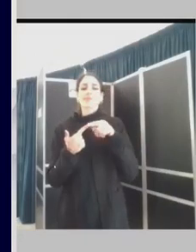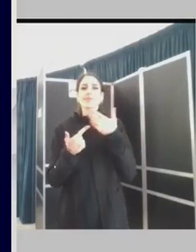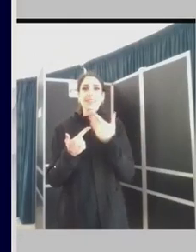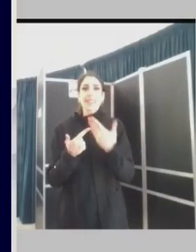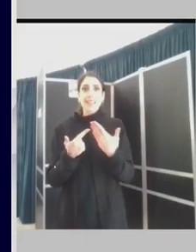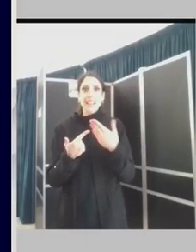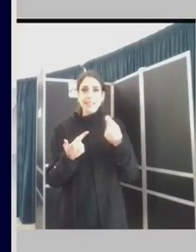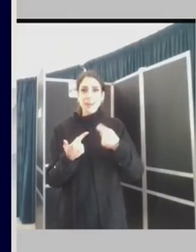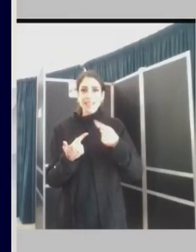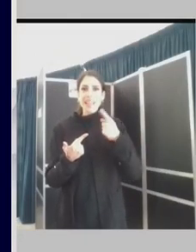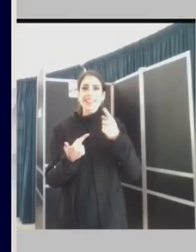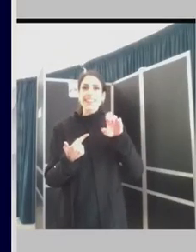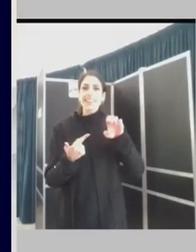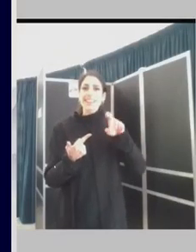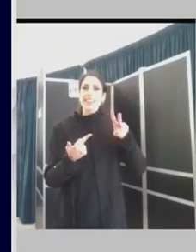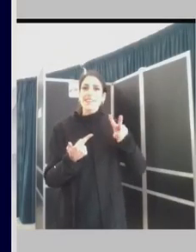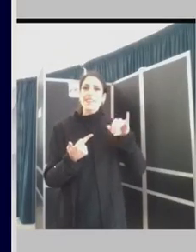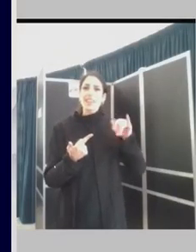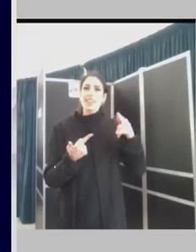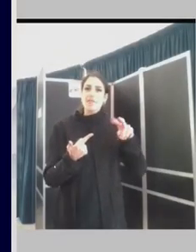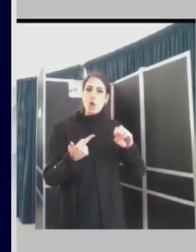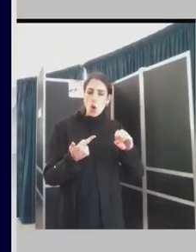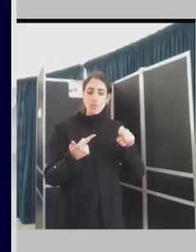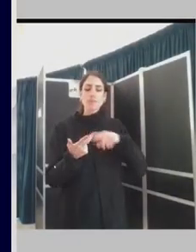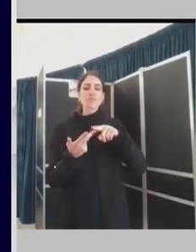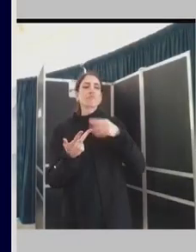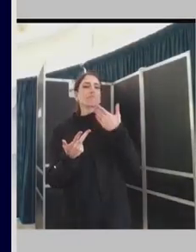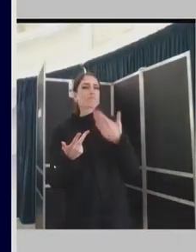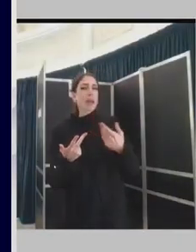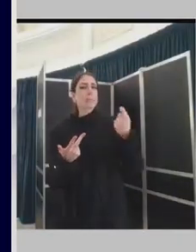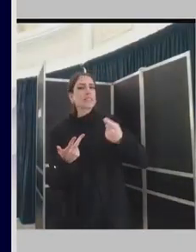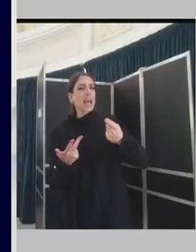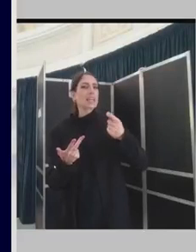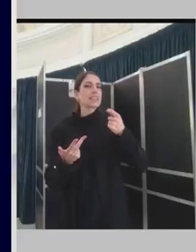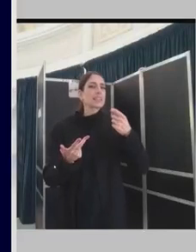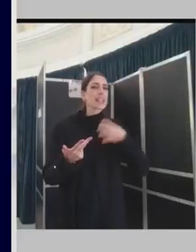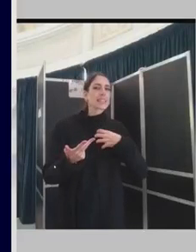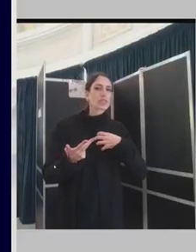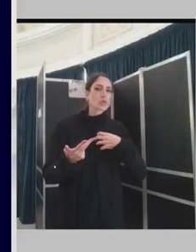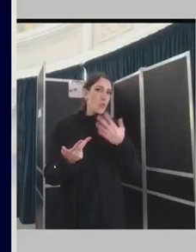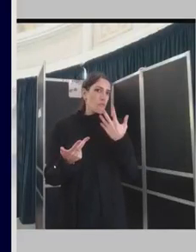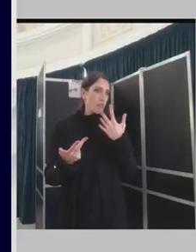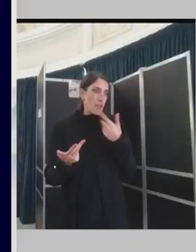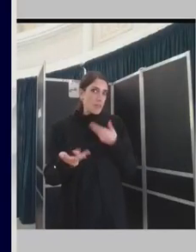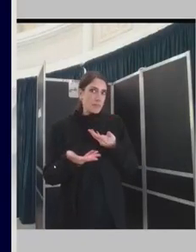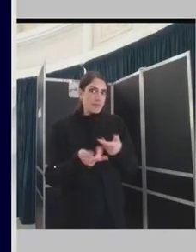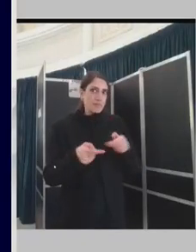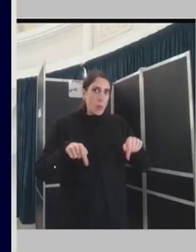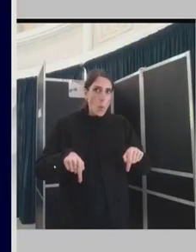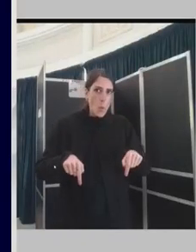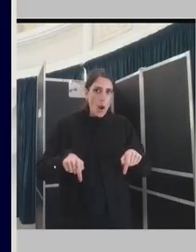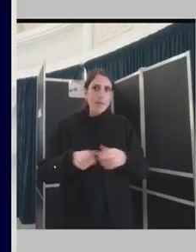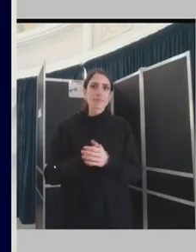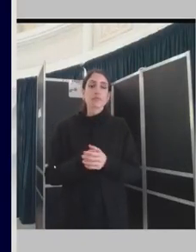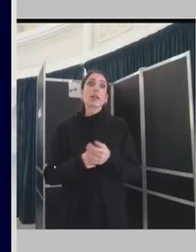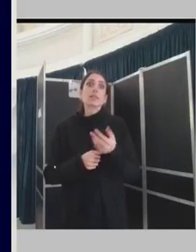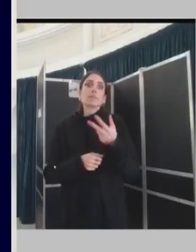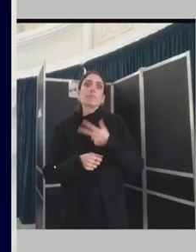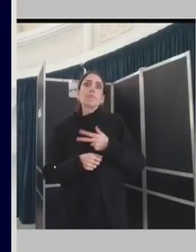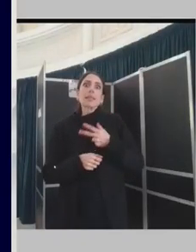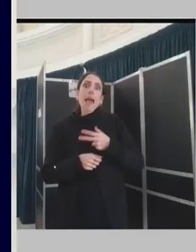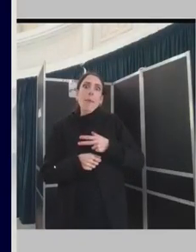per averci invitato qui, e sperando che appunto insieme, con anche la firma del protocollo d'intesa